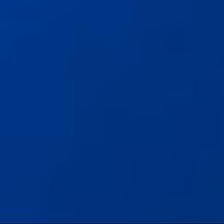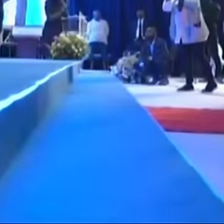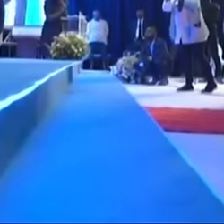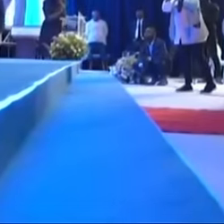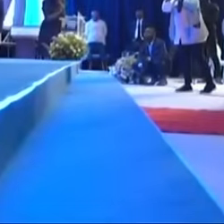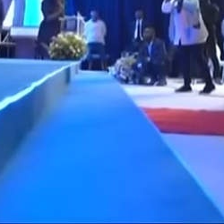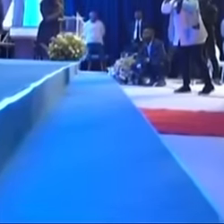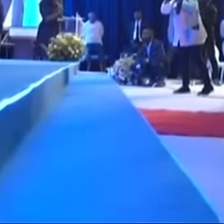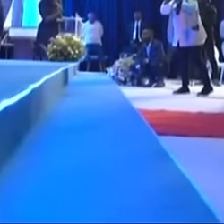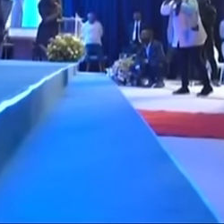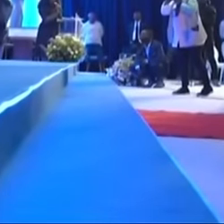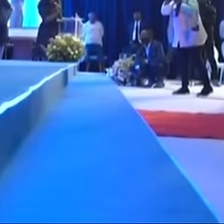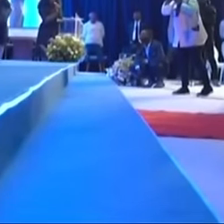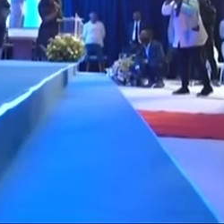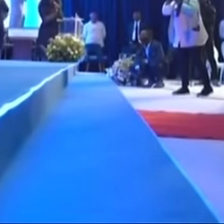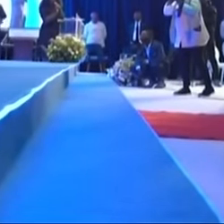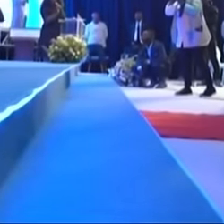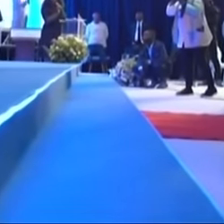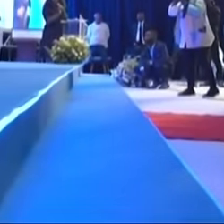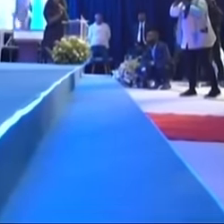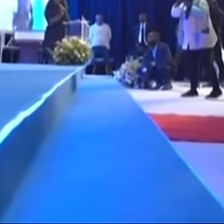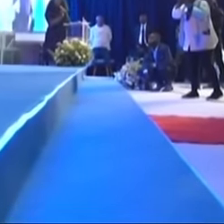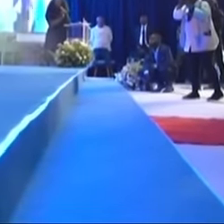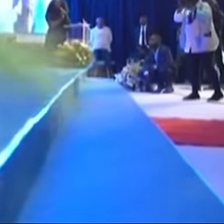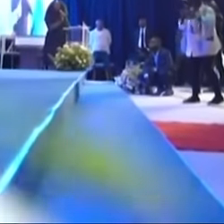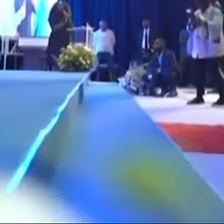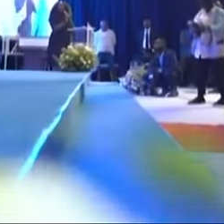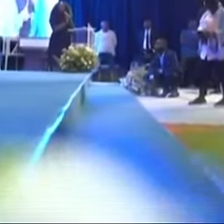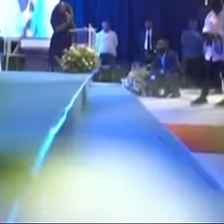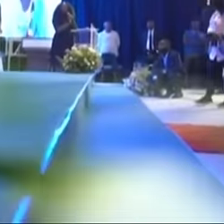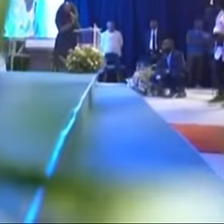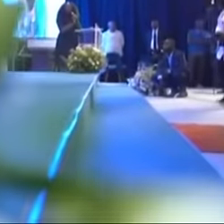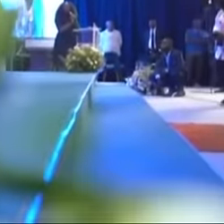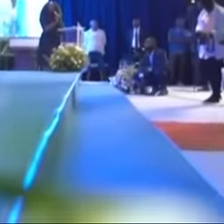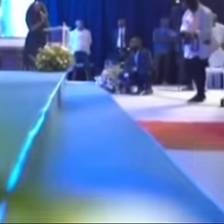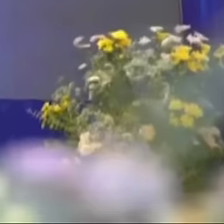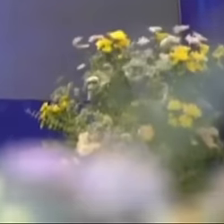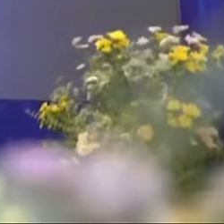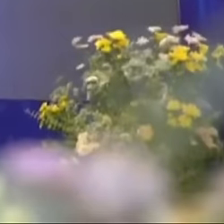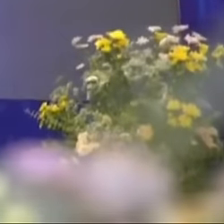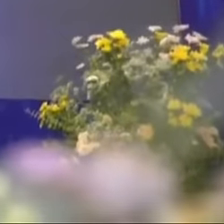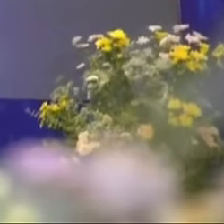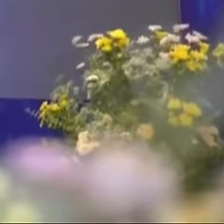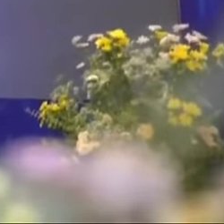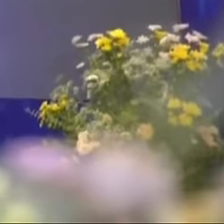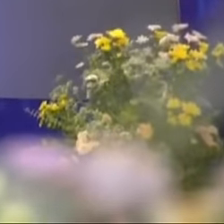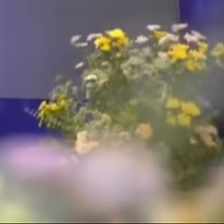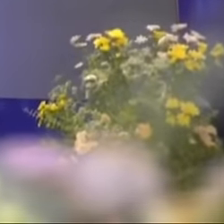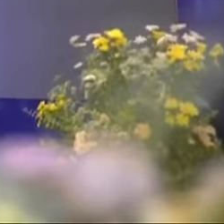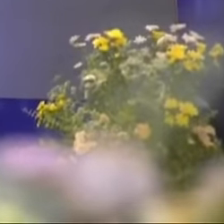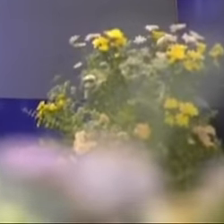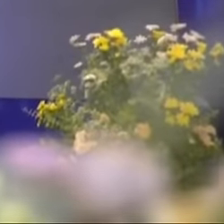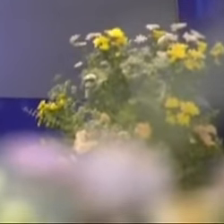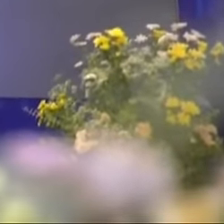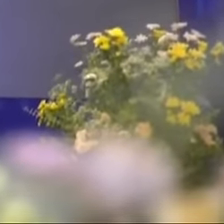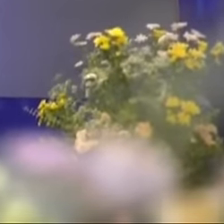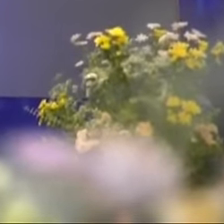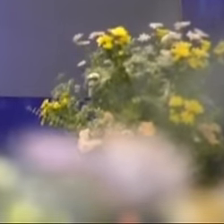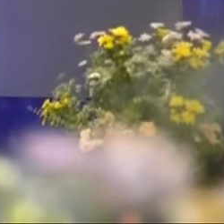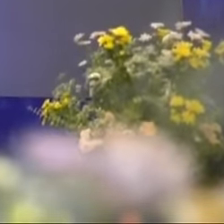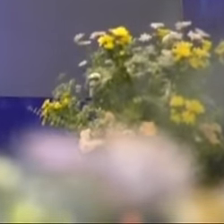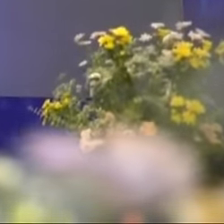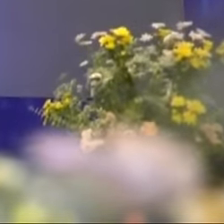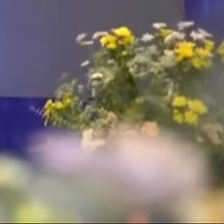Excellencia qui octroie des bourses d'études aux meilleurs lauréats de l'examen d'État de la RDC. Et donc demain,